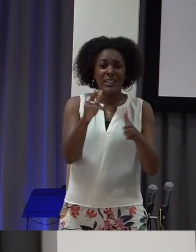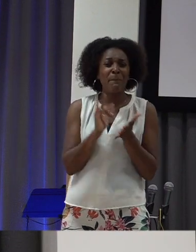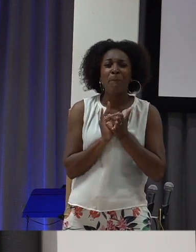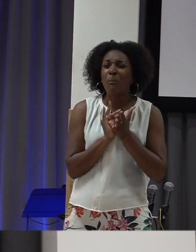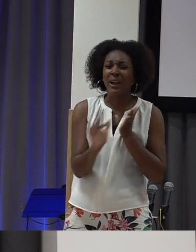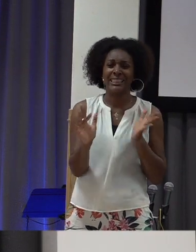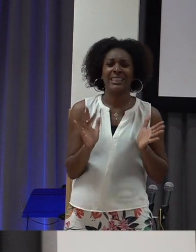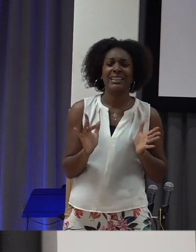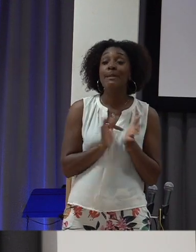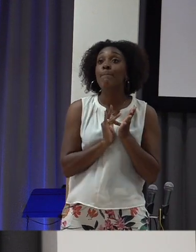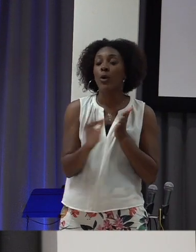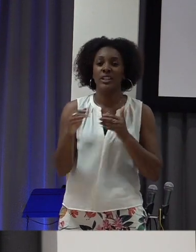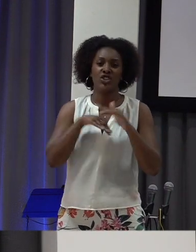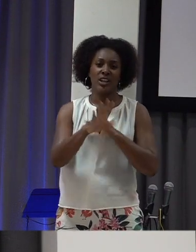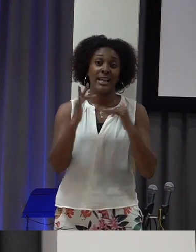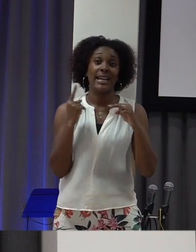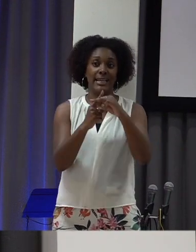hypocrisie dans certaines églises.